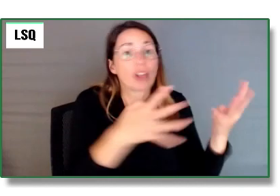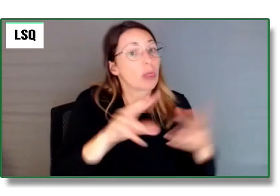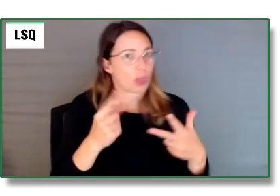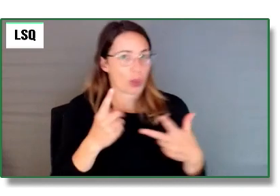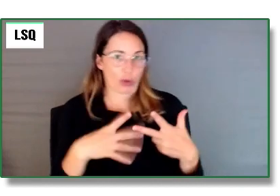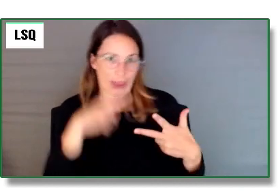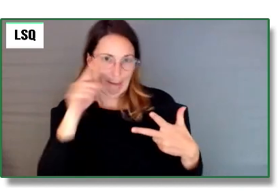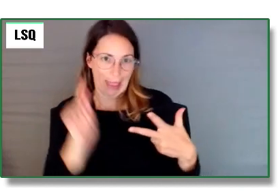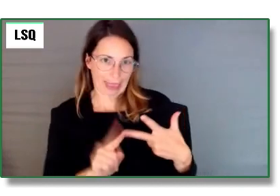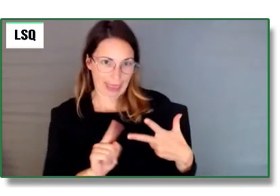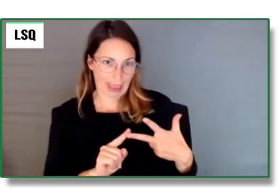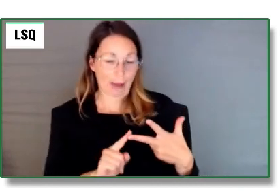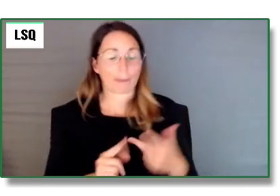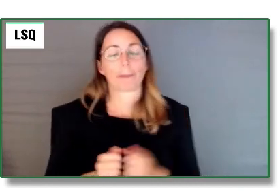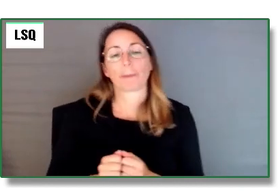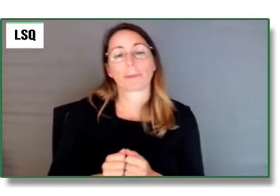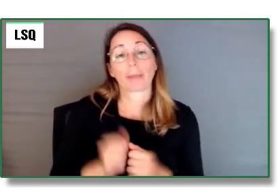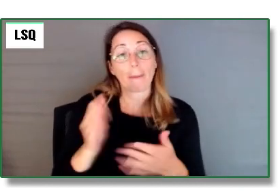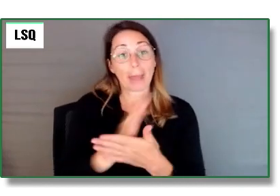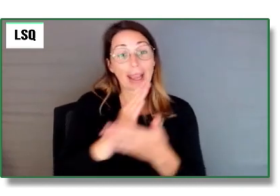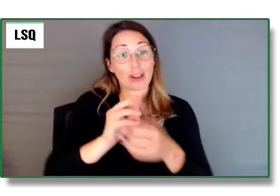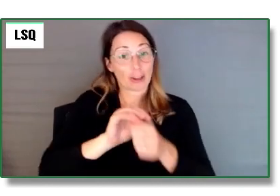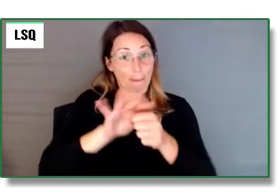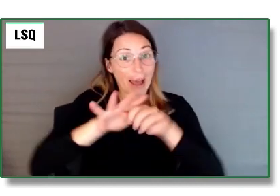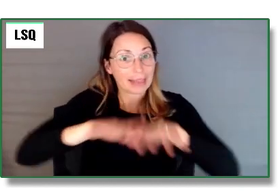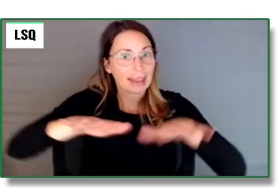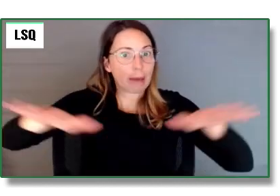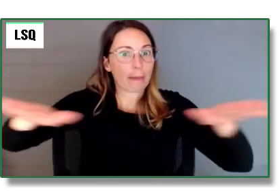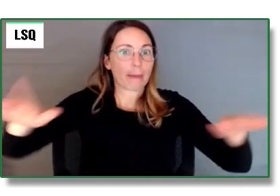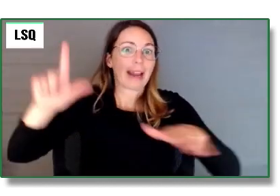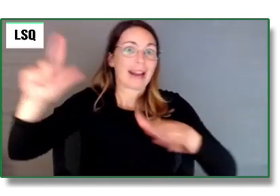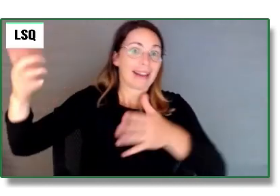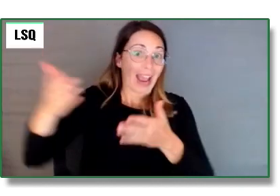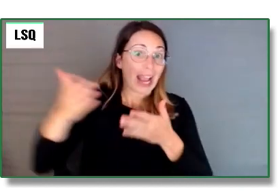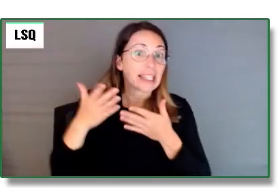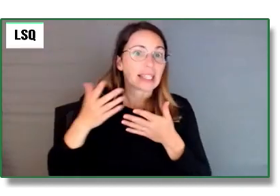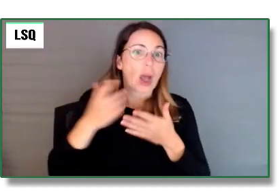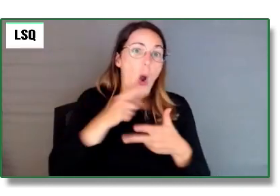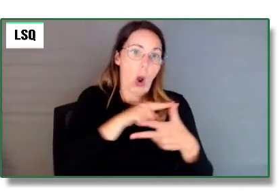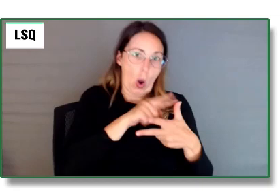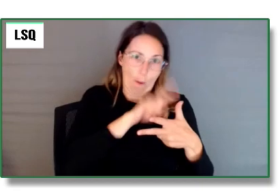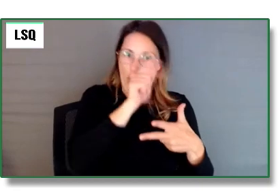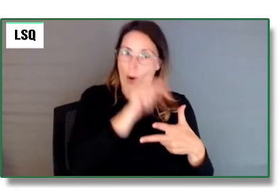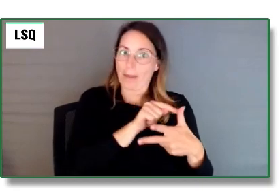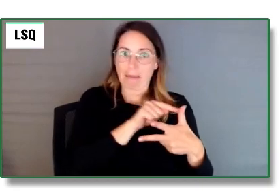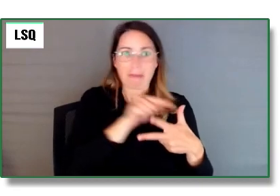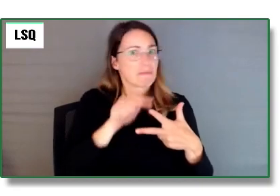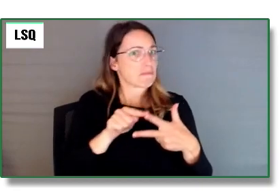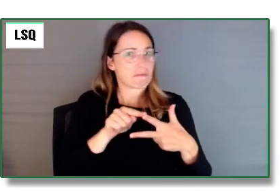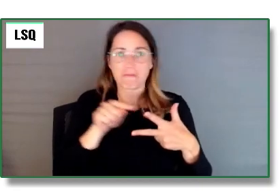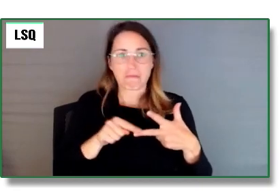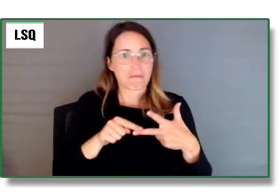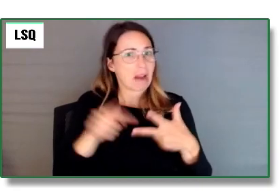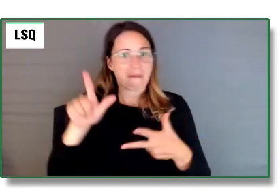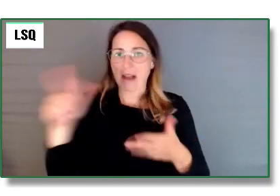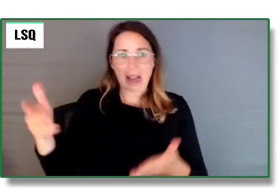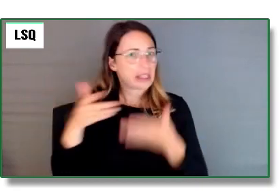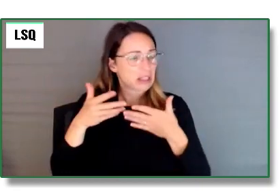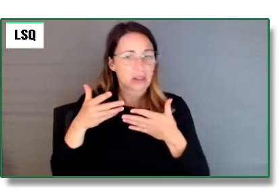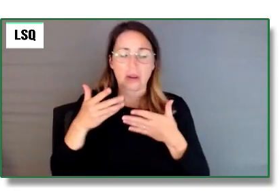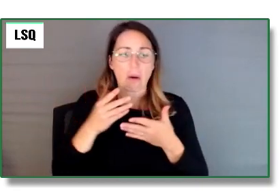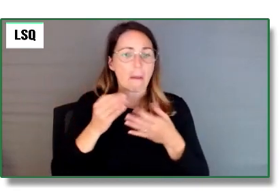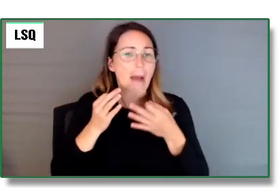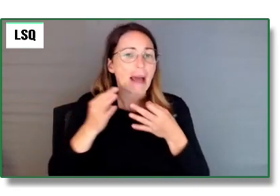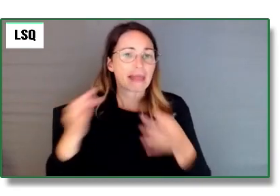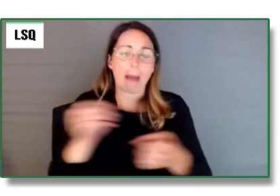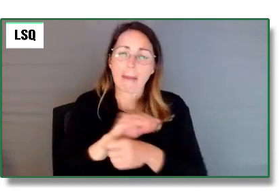les livraisons proviennent du café numéro 1, mais pas à partir des numéros 2 et 3. Je vous demande de prêter attention à la façon dont